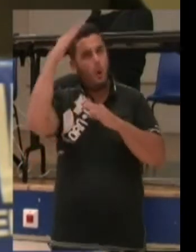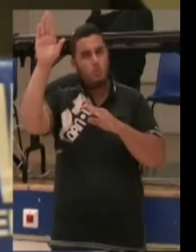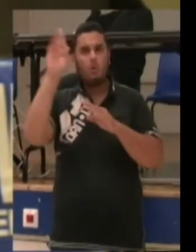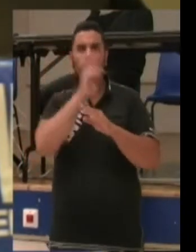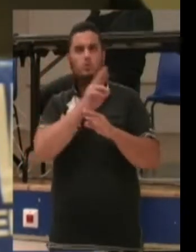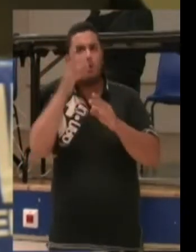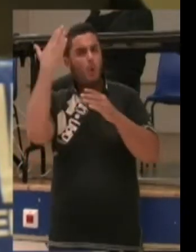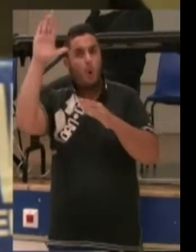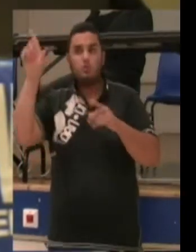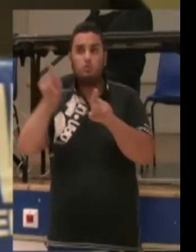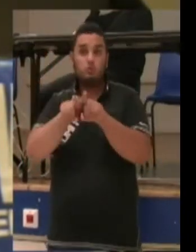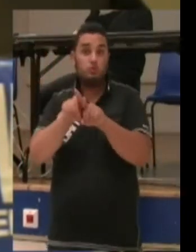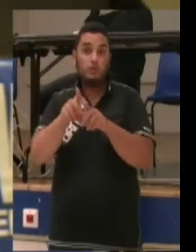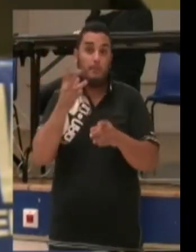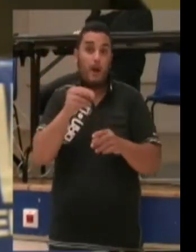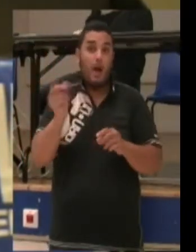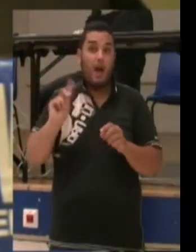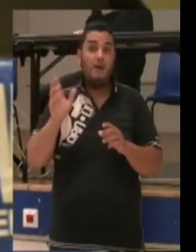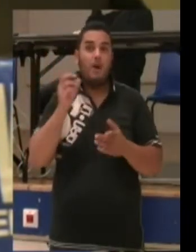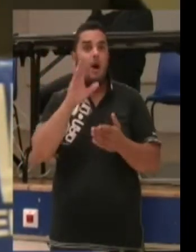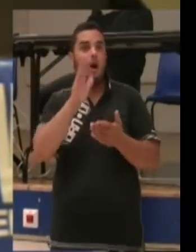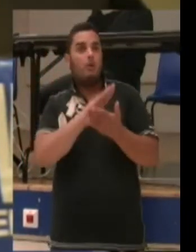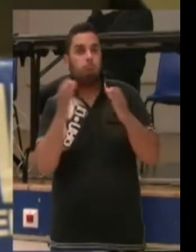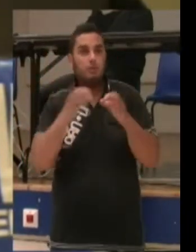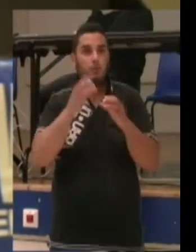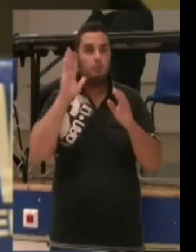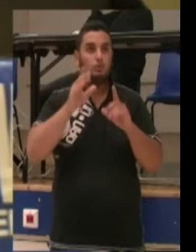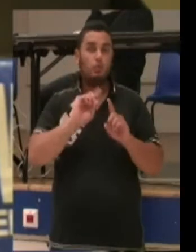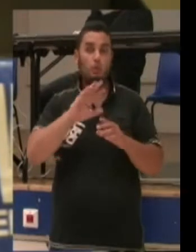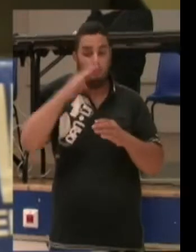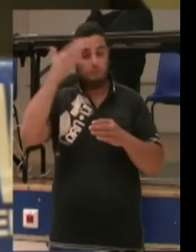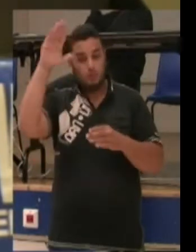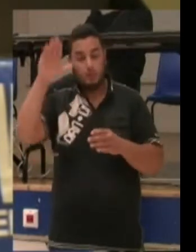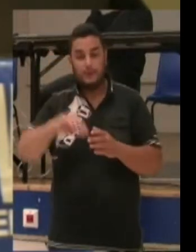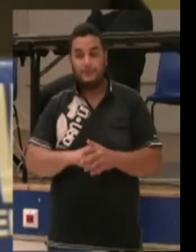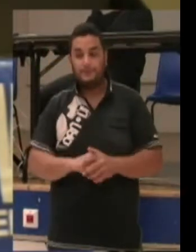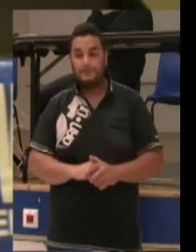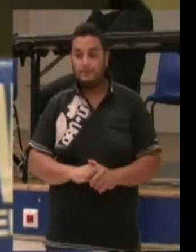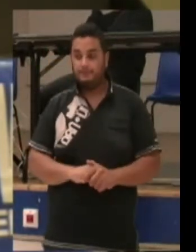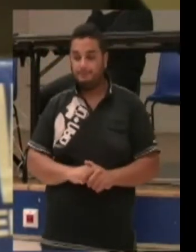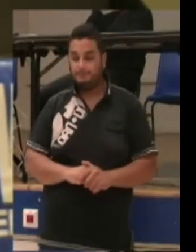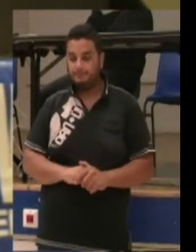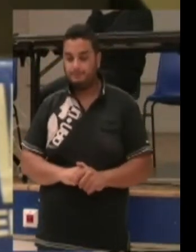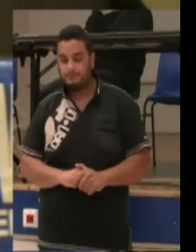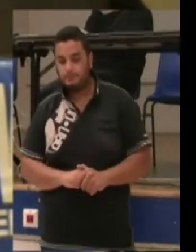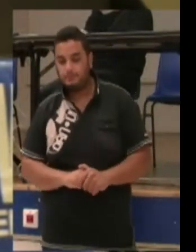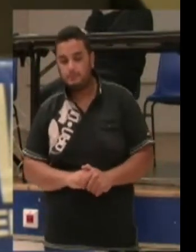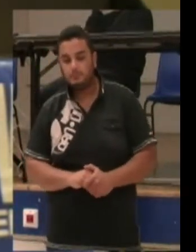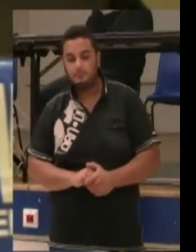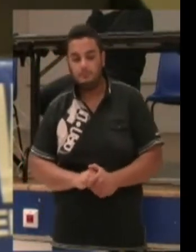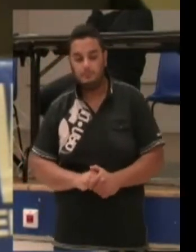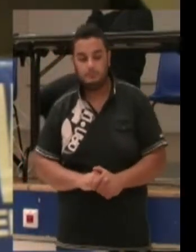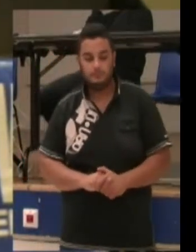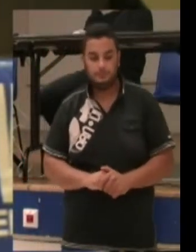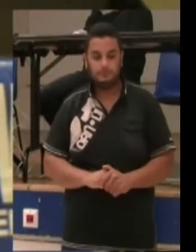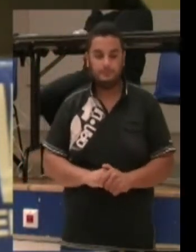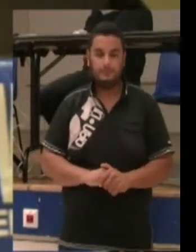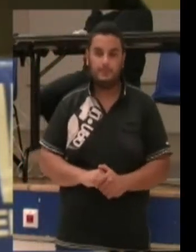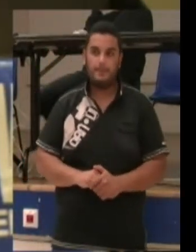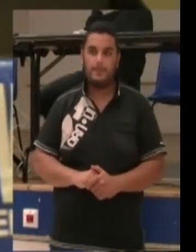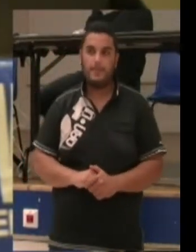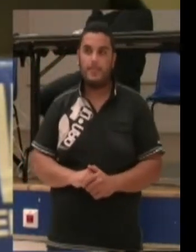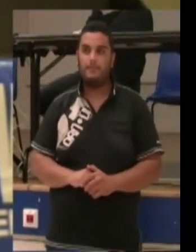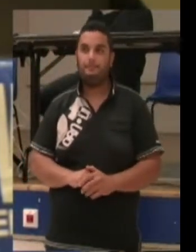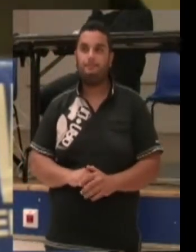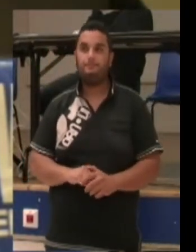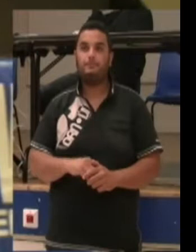En tant que musulmans, eh bien, l'un de nos premiers chantiers, c'est également de revenir au sens des rites.